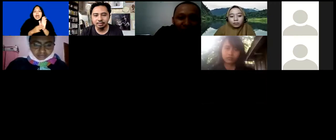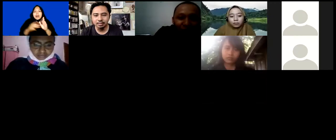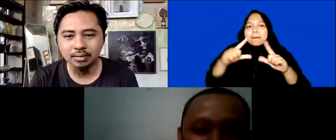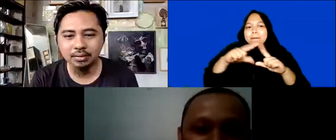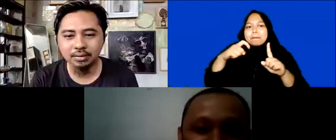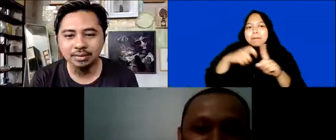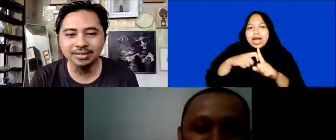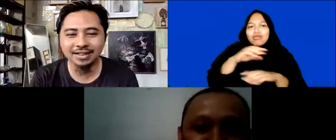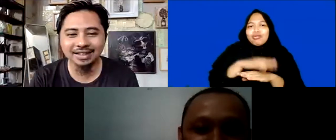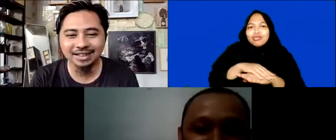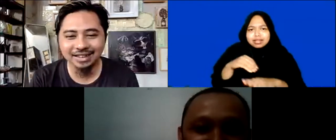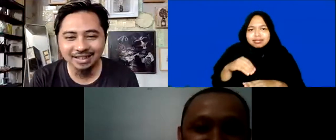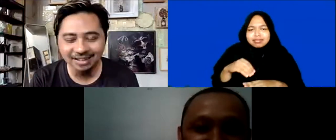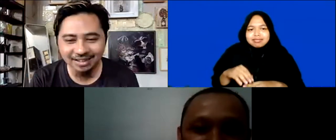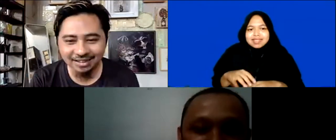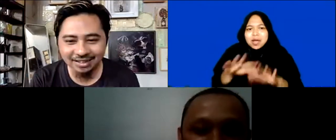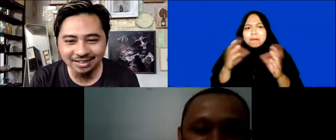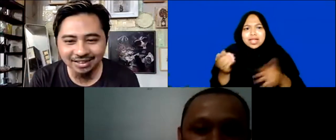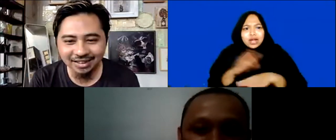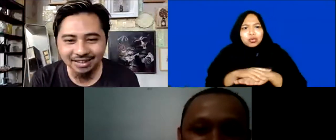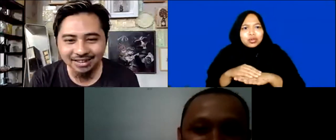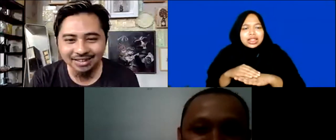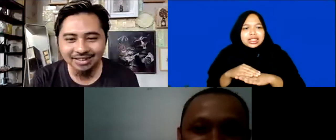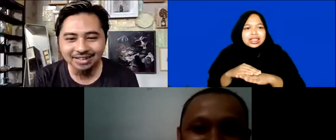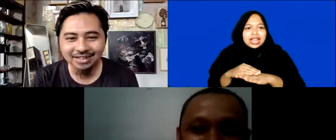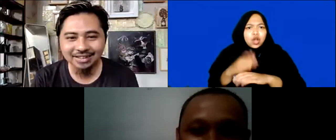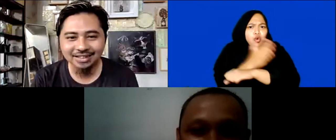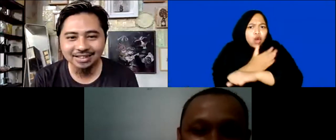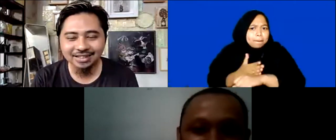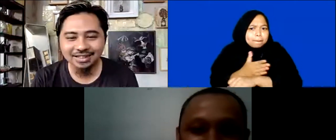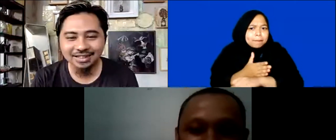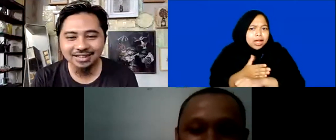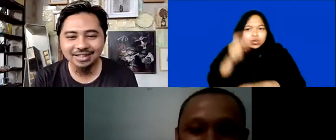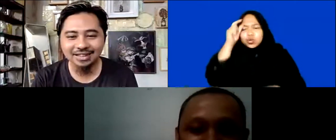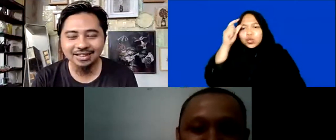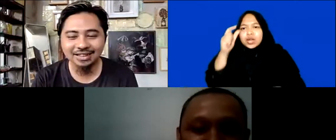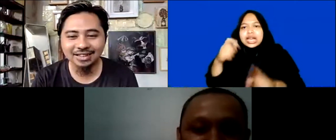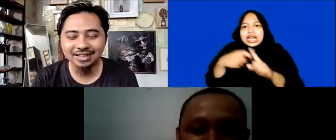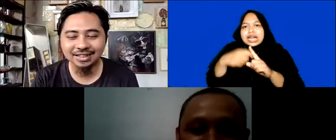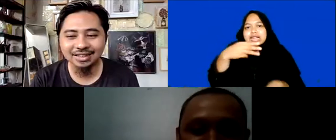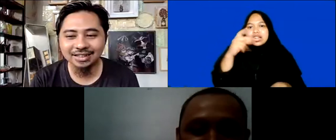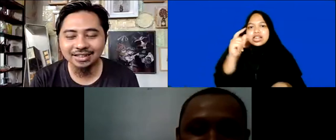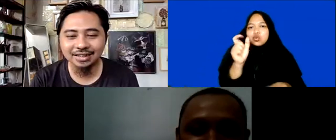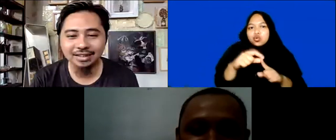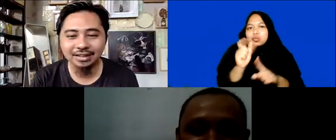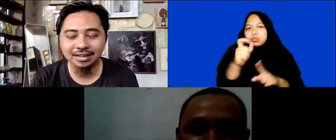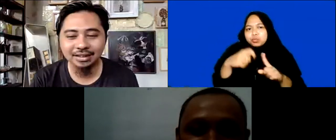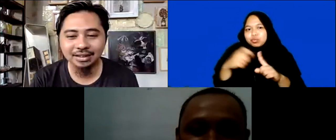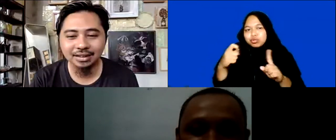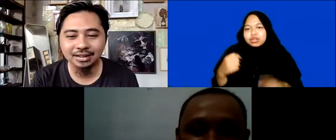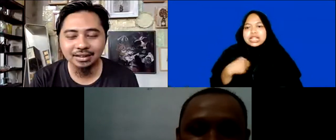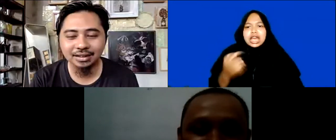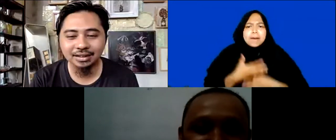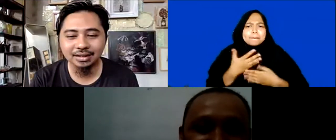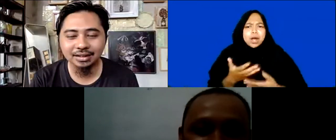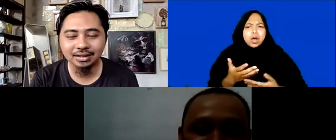Hanya untuk kerupuk saja kulitnya. Mungkin ada ilmunya sedikit bagaimana apa mengelola kulit